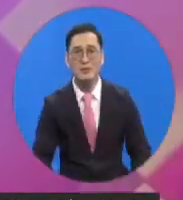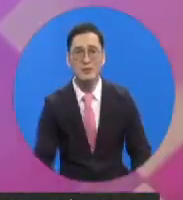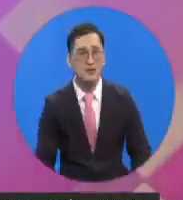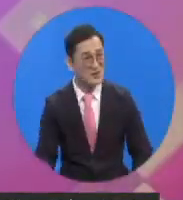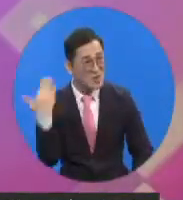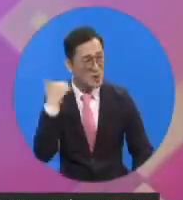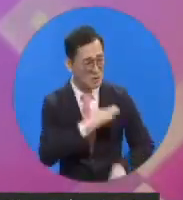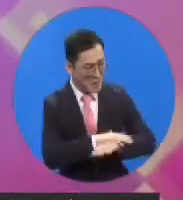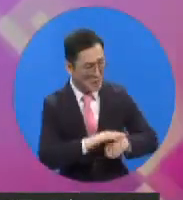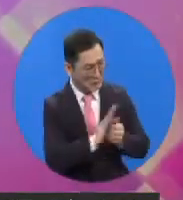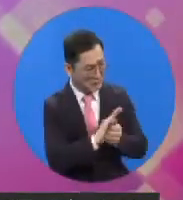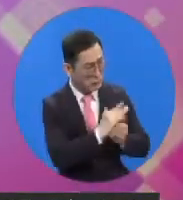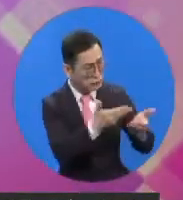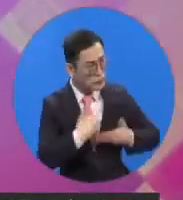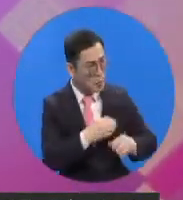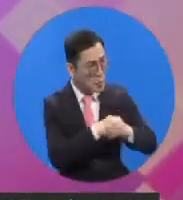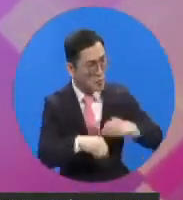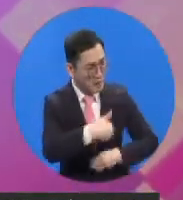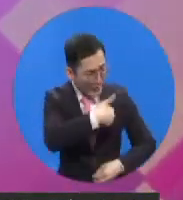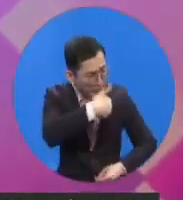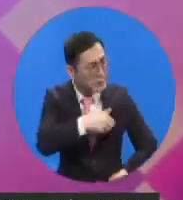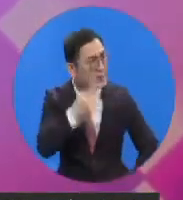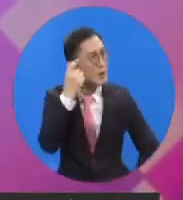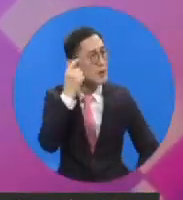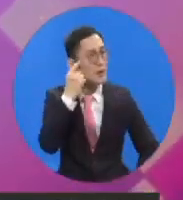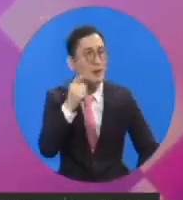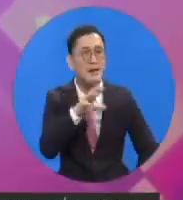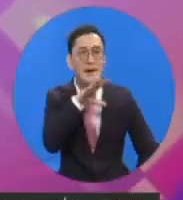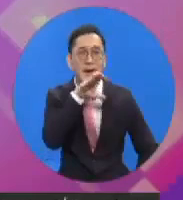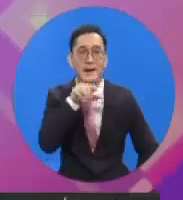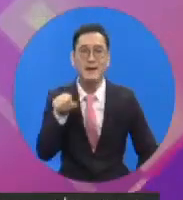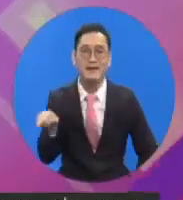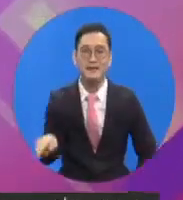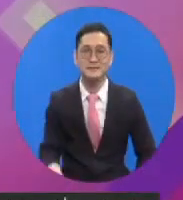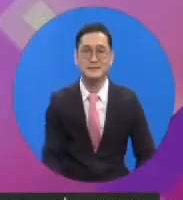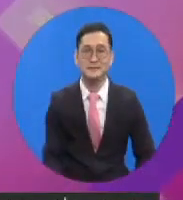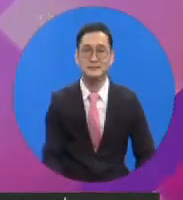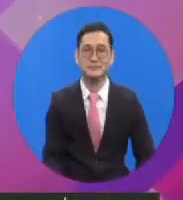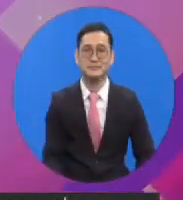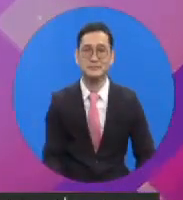라고 못내 야속함, 서운함까지 내비쳤습니다. 그럼